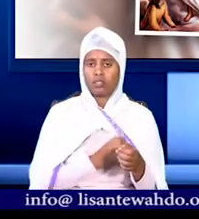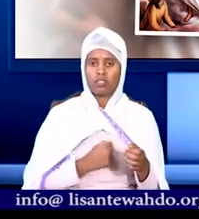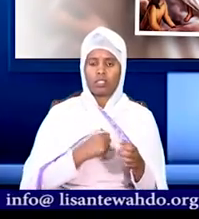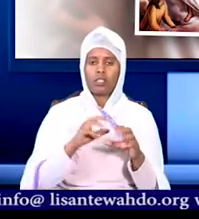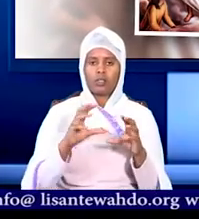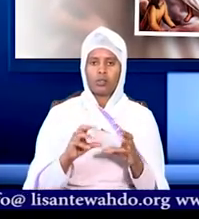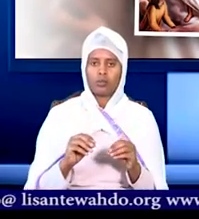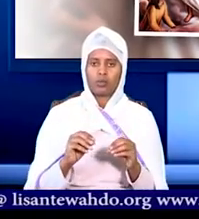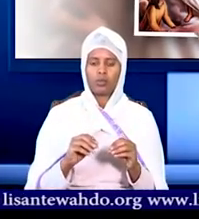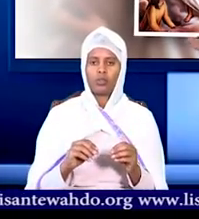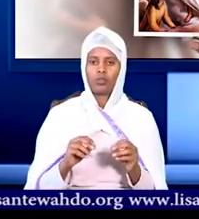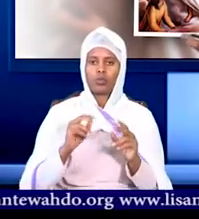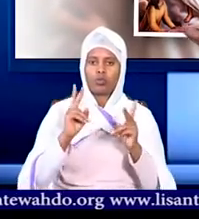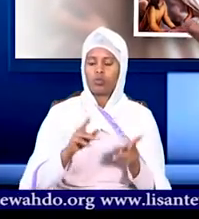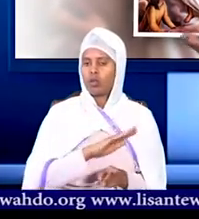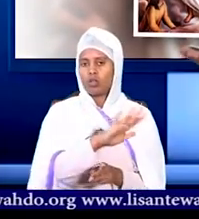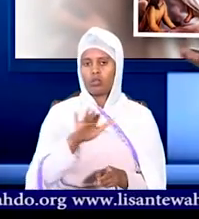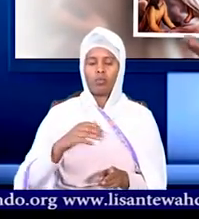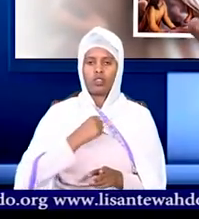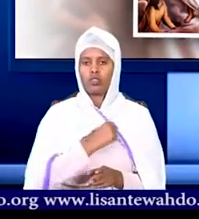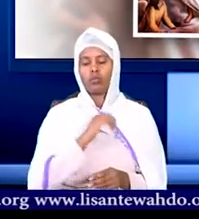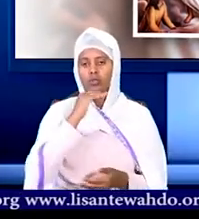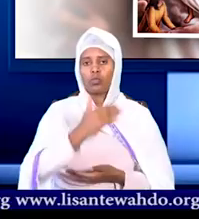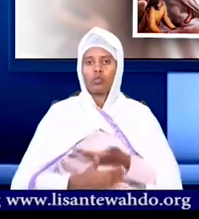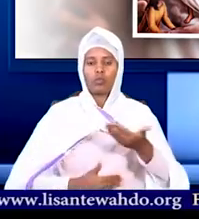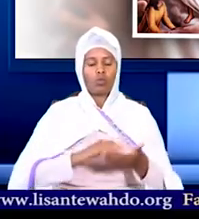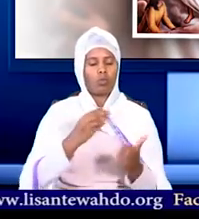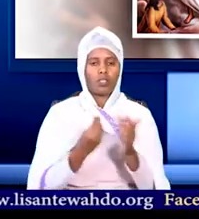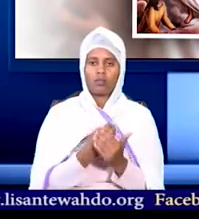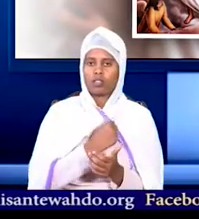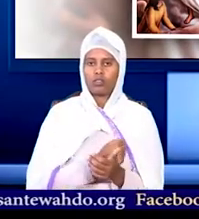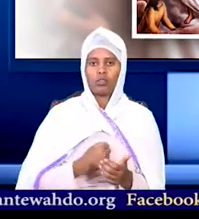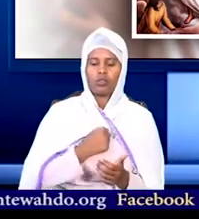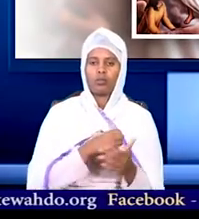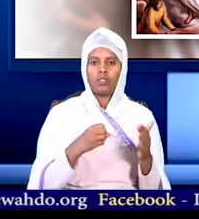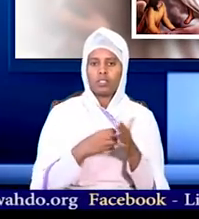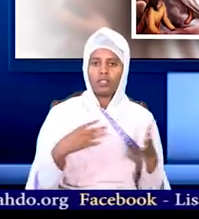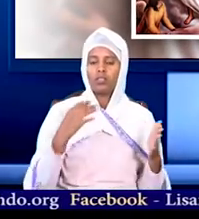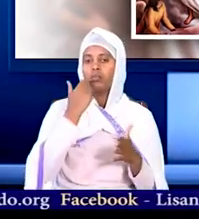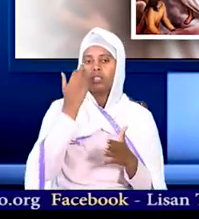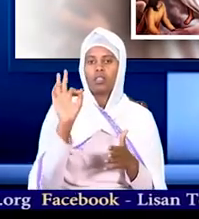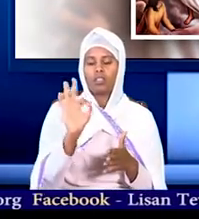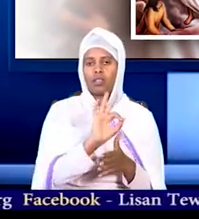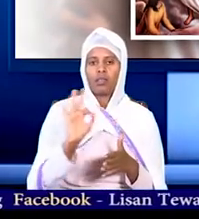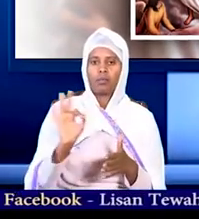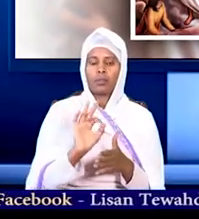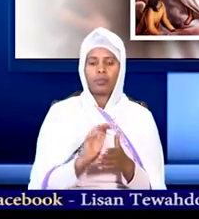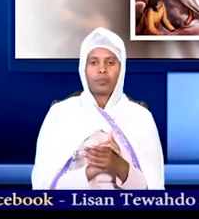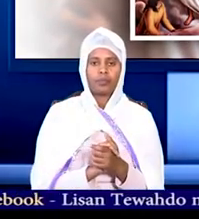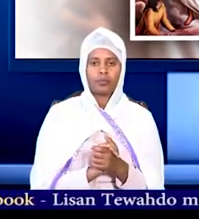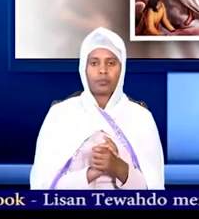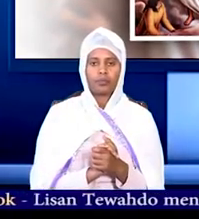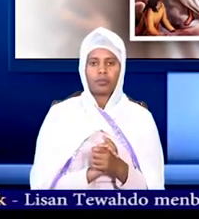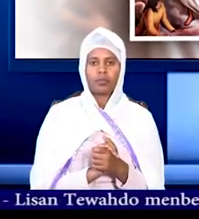يدك ده حزن ايكون نمو الساتم دما حزنو حزنو سلاذي